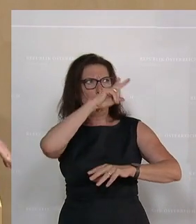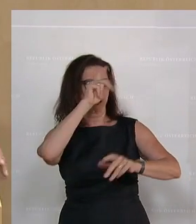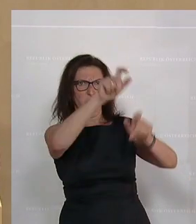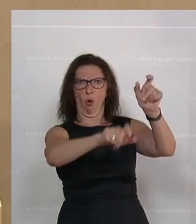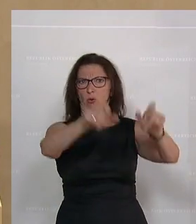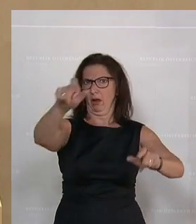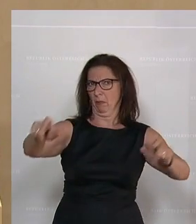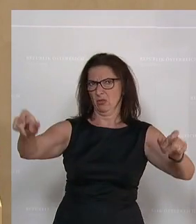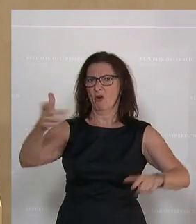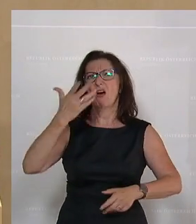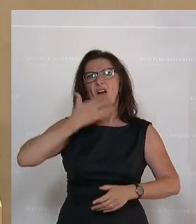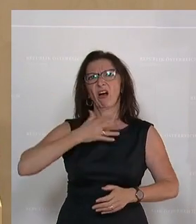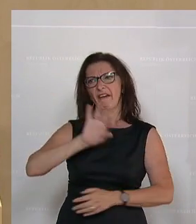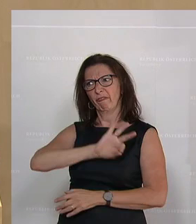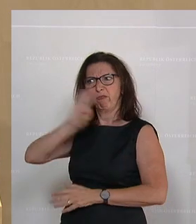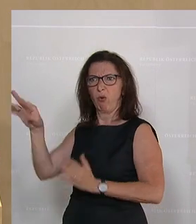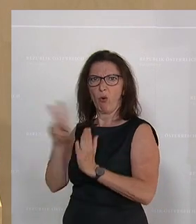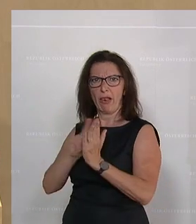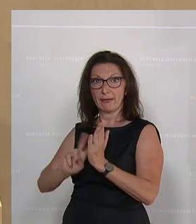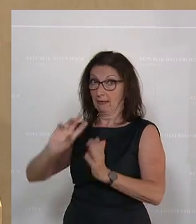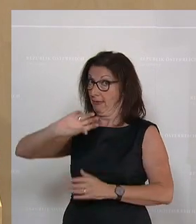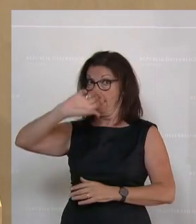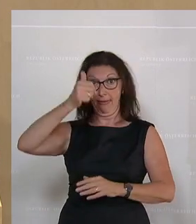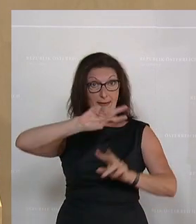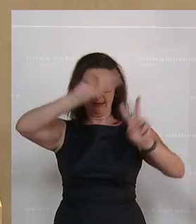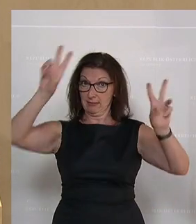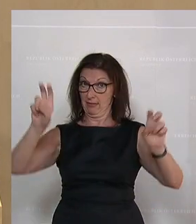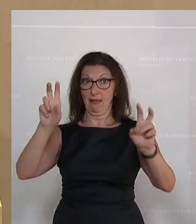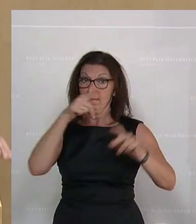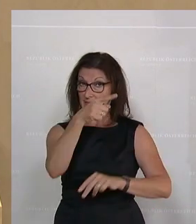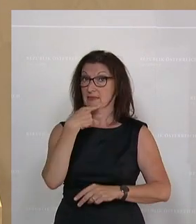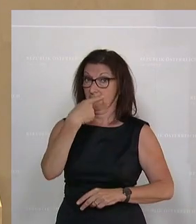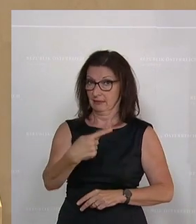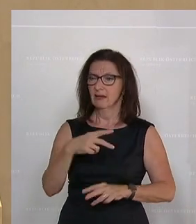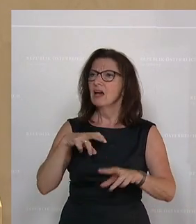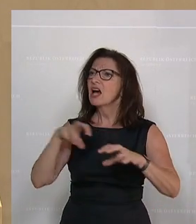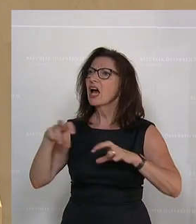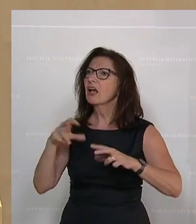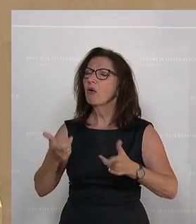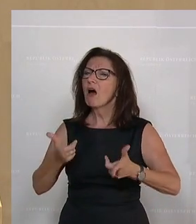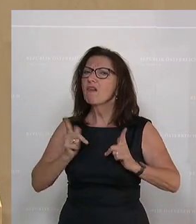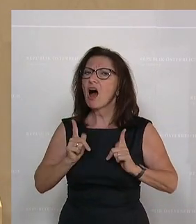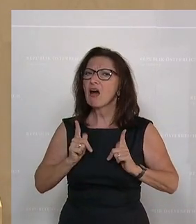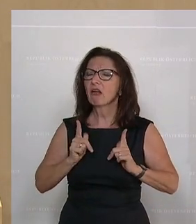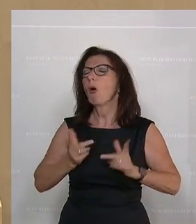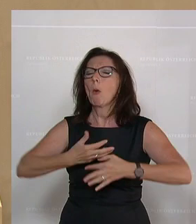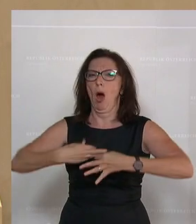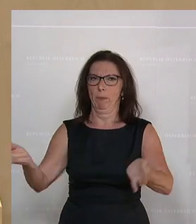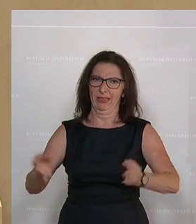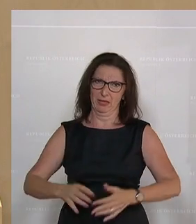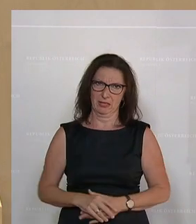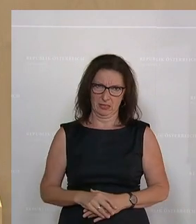bevölkerung vorlesen erstes zitat von dieser regierung erwarte ich mir prinzipiell überhaupt nichts